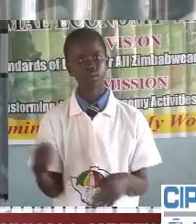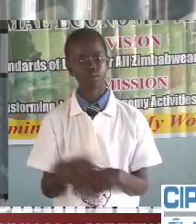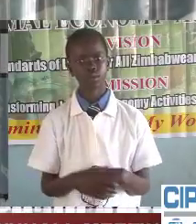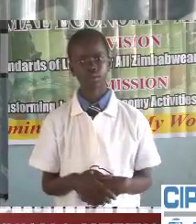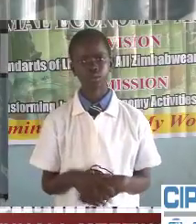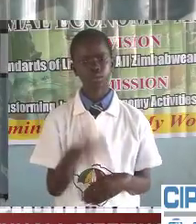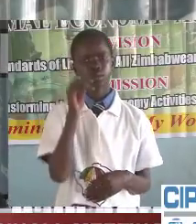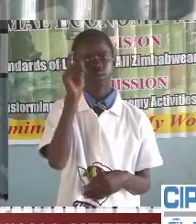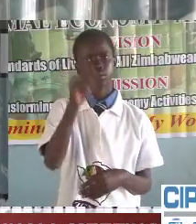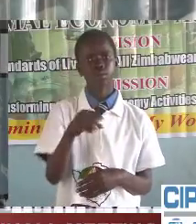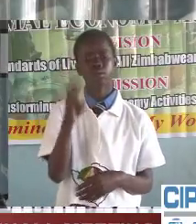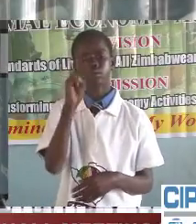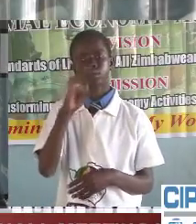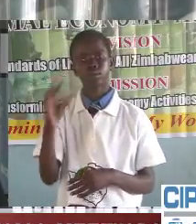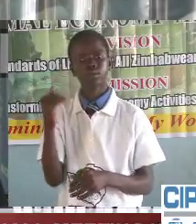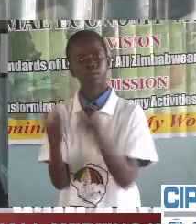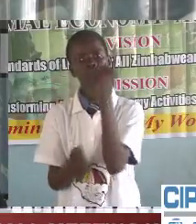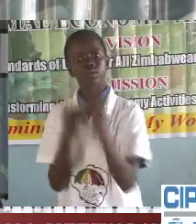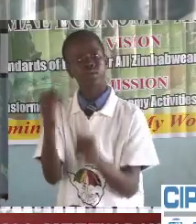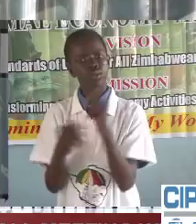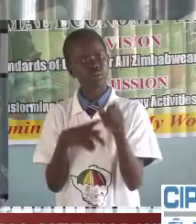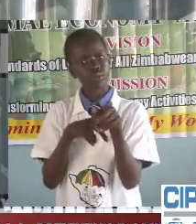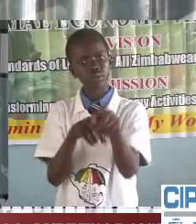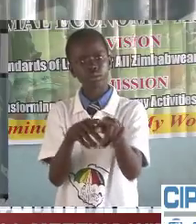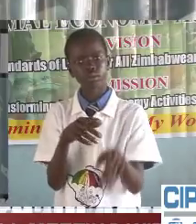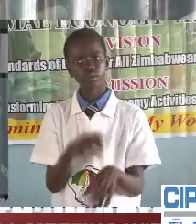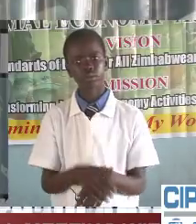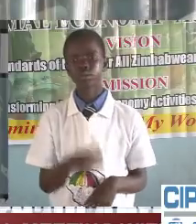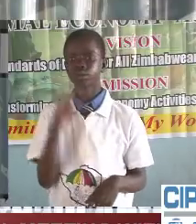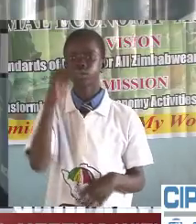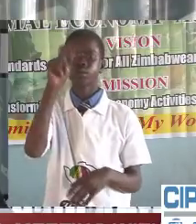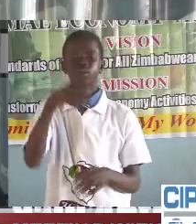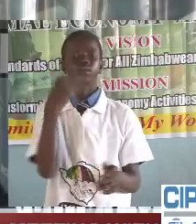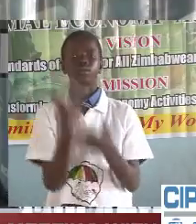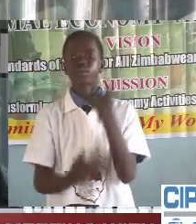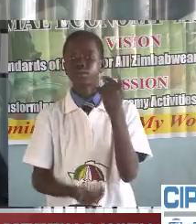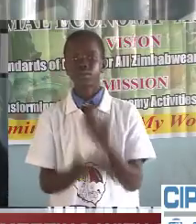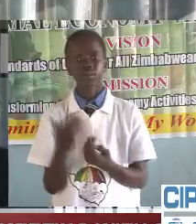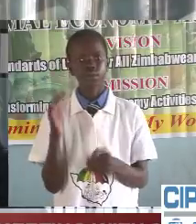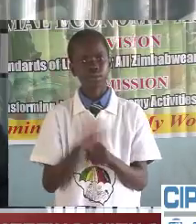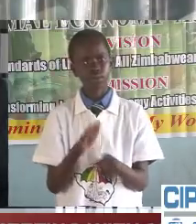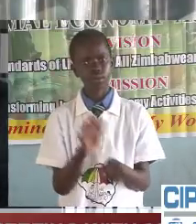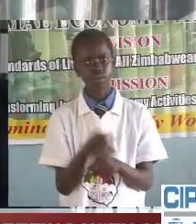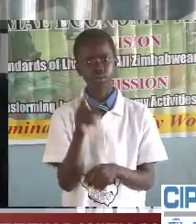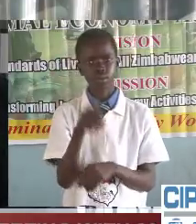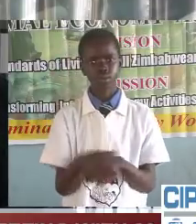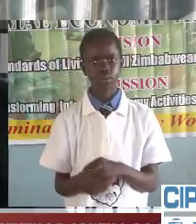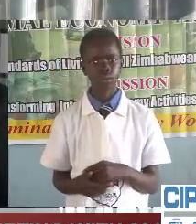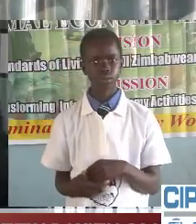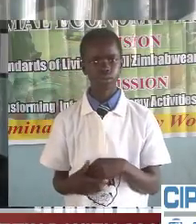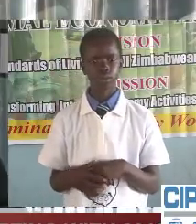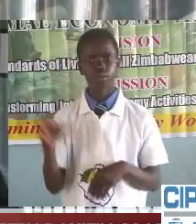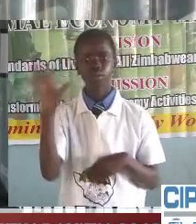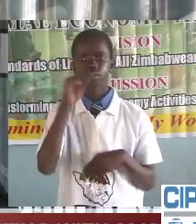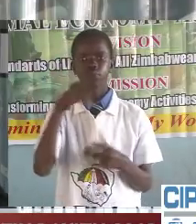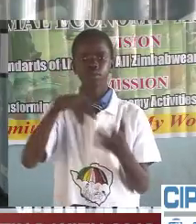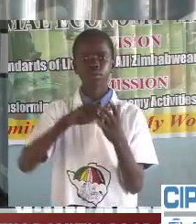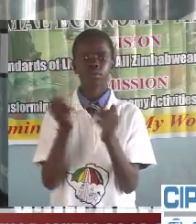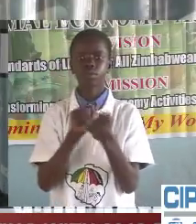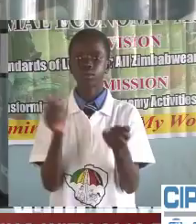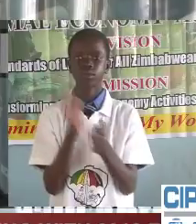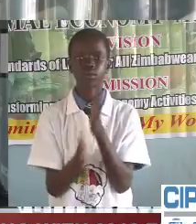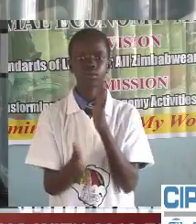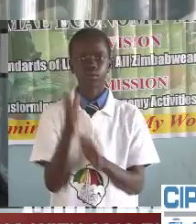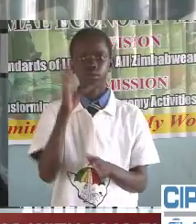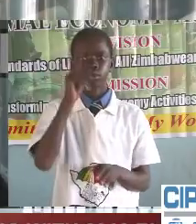apa achidzingirirwa asina kana pokutengesera. Inyaya yenhamo iri munyika yedu yeikonomi yedu isina kumira zvakanaka. Saka vanhu